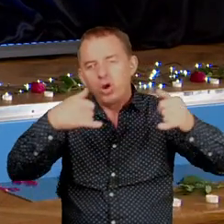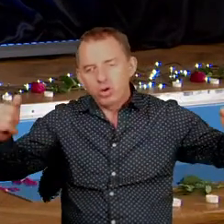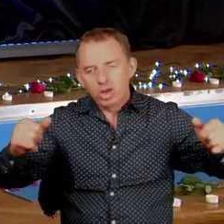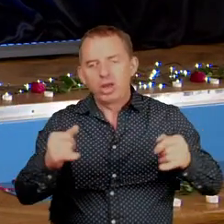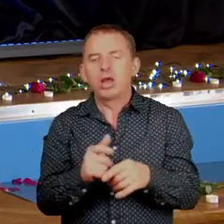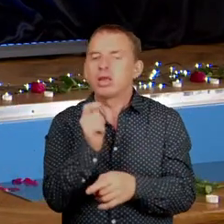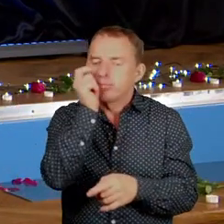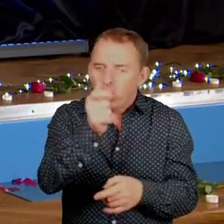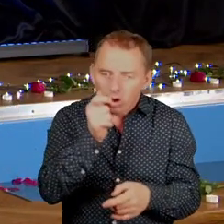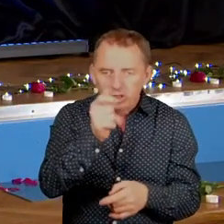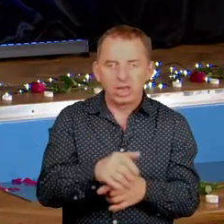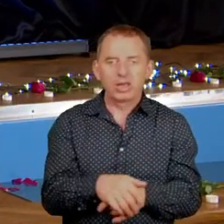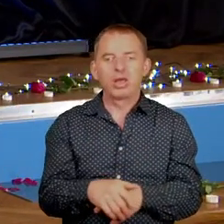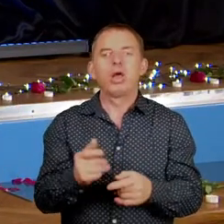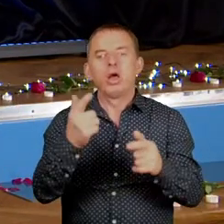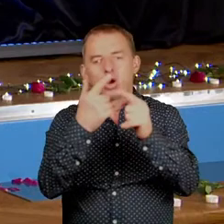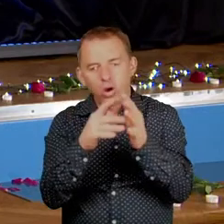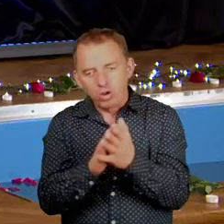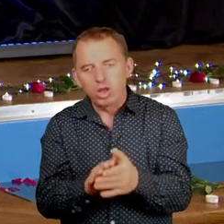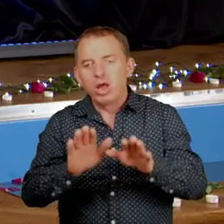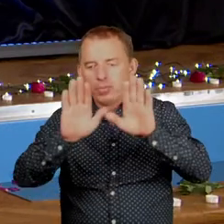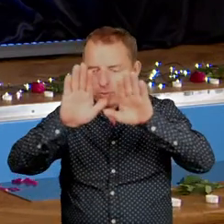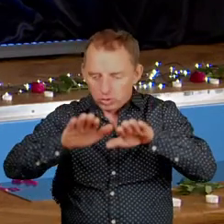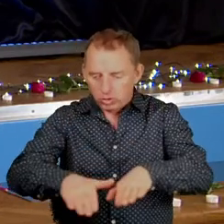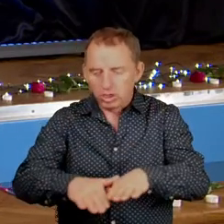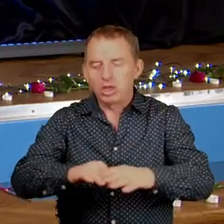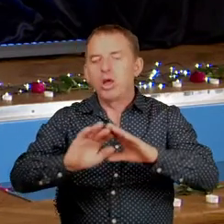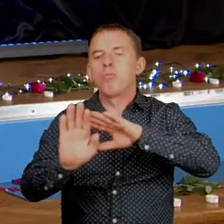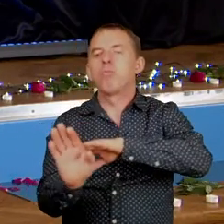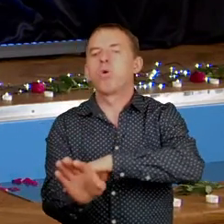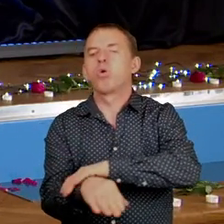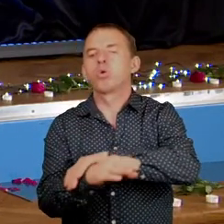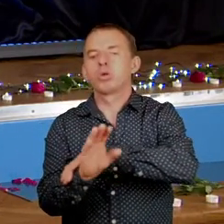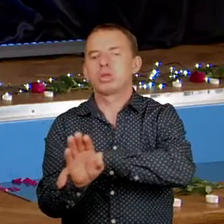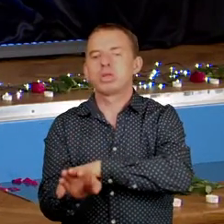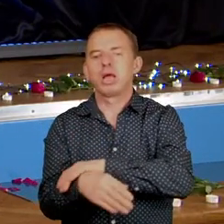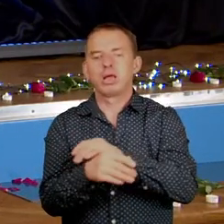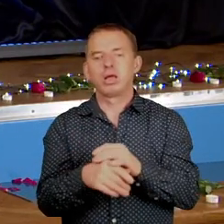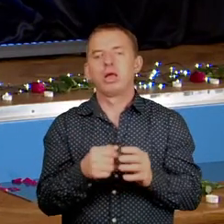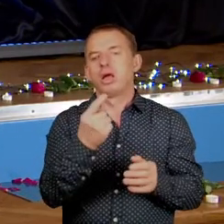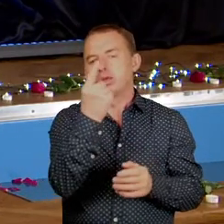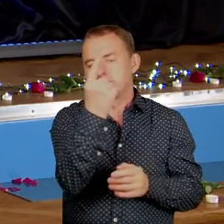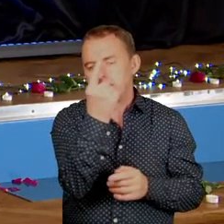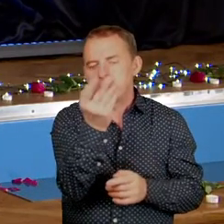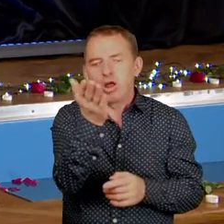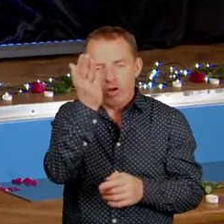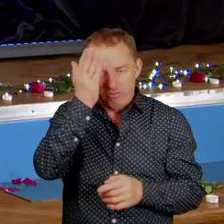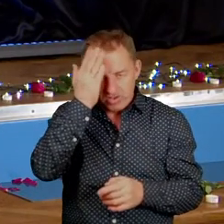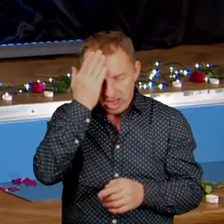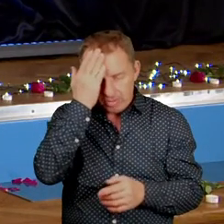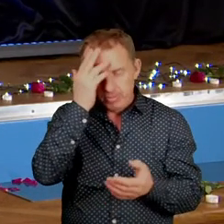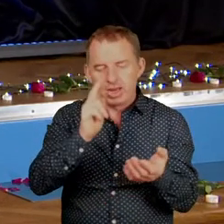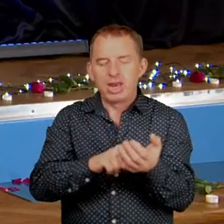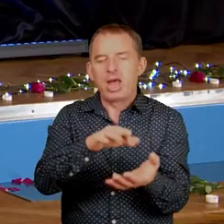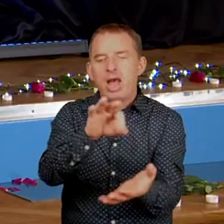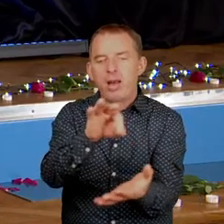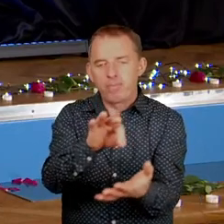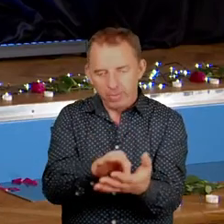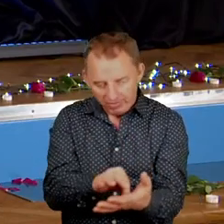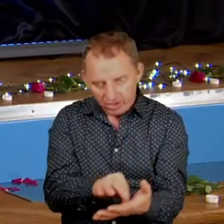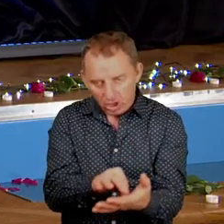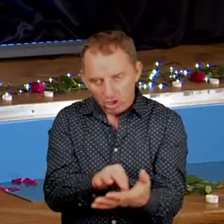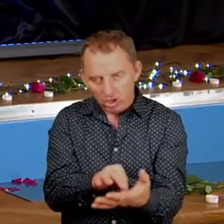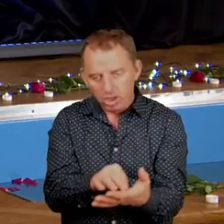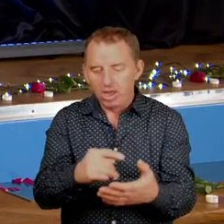zbrodniom, a kościoły pozostają puste. One thing we know for sure. Jedno wiemy na pewno. Deep within our hearts we know it.